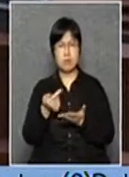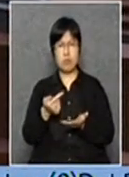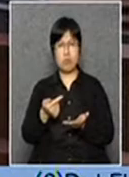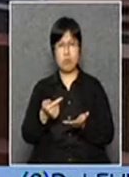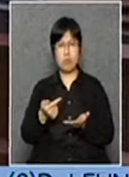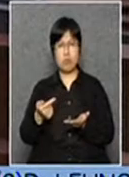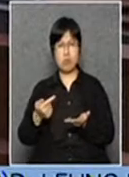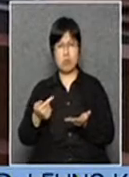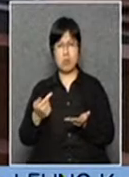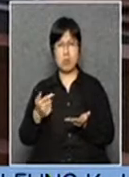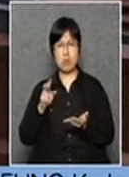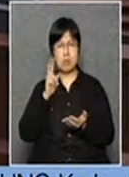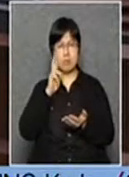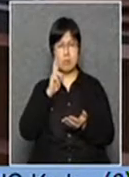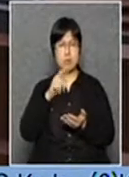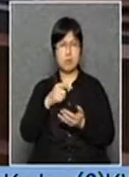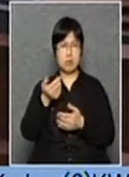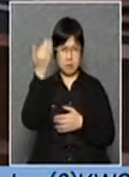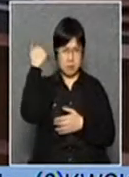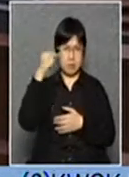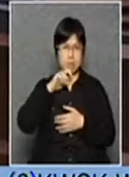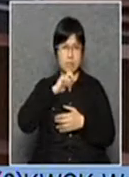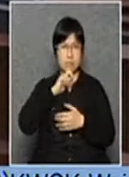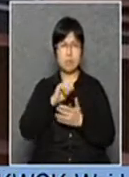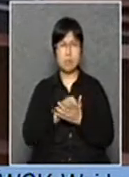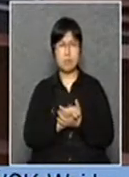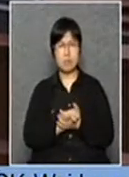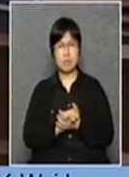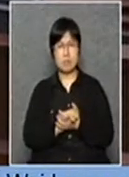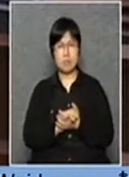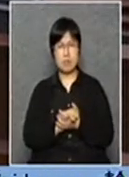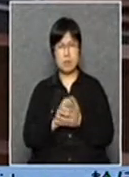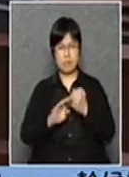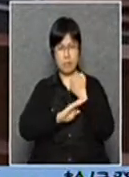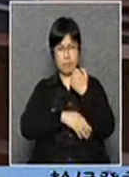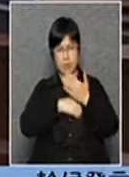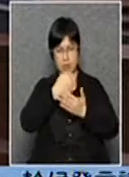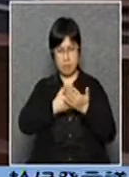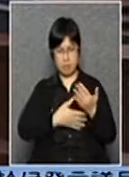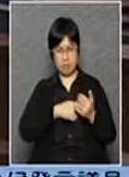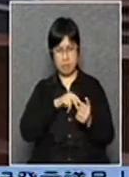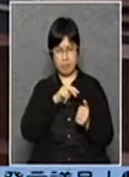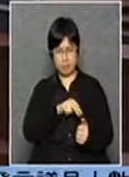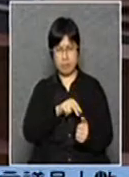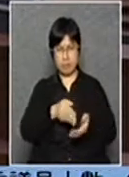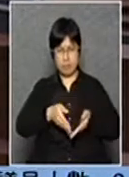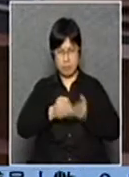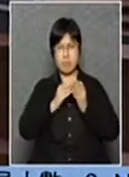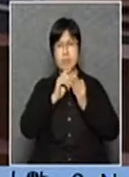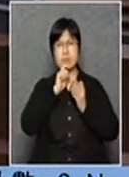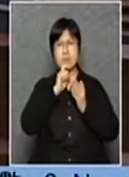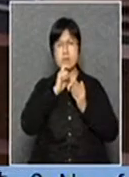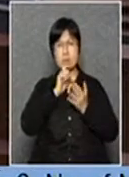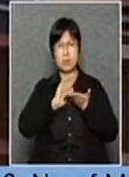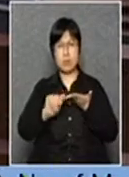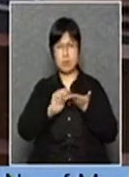從以往一啲比較多嘅係真係用法例本身去監管嘅，去成立嘅。咁啊，清清楚楚